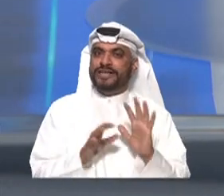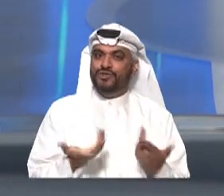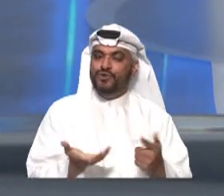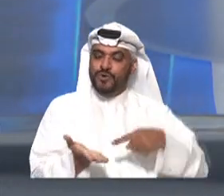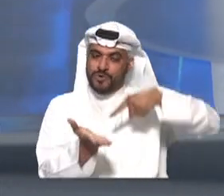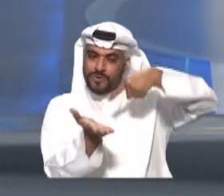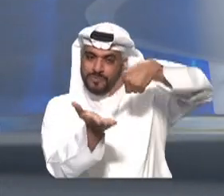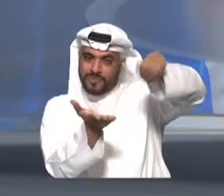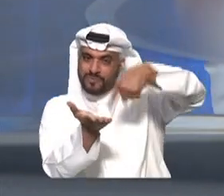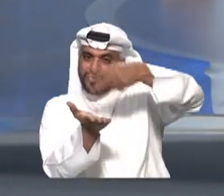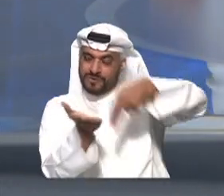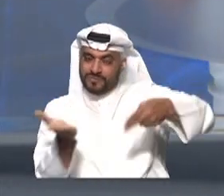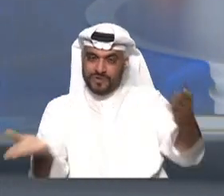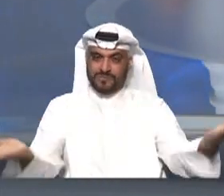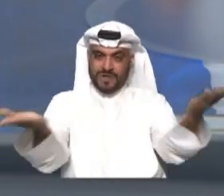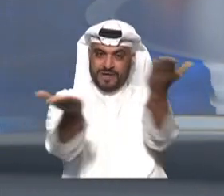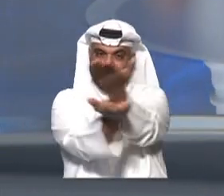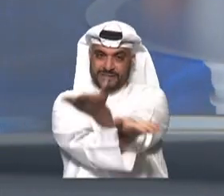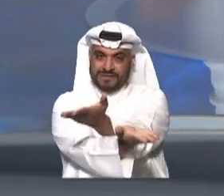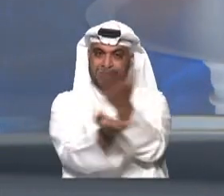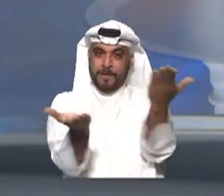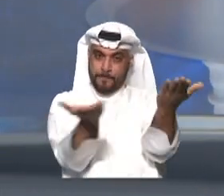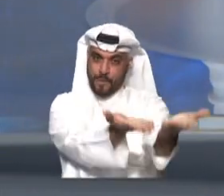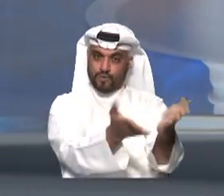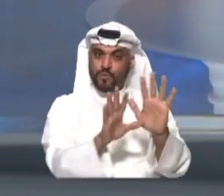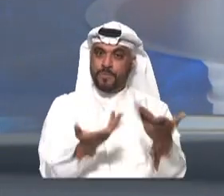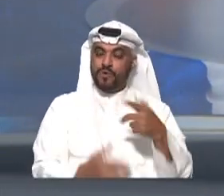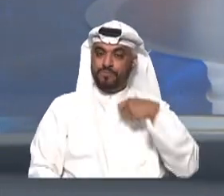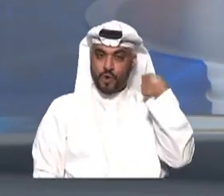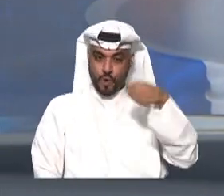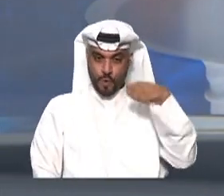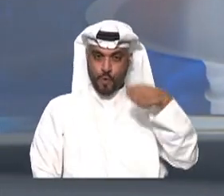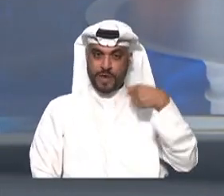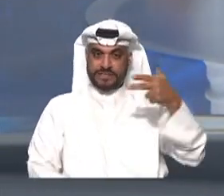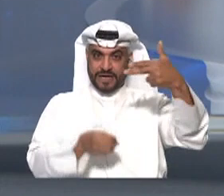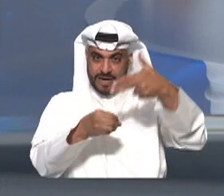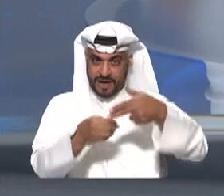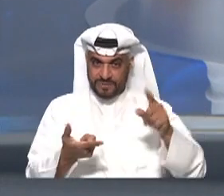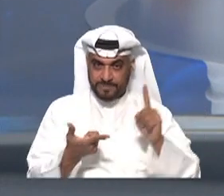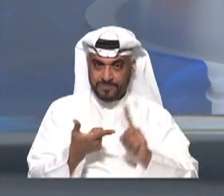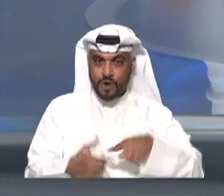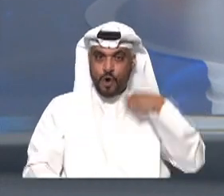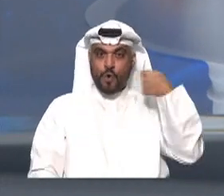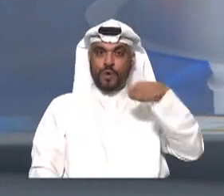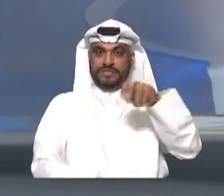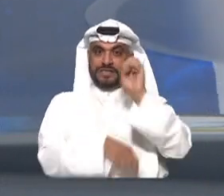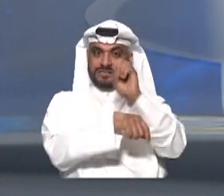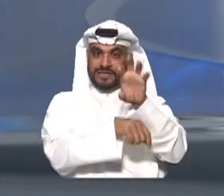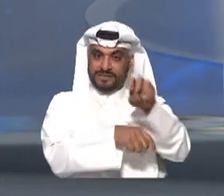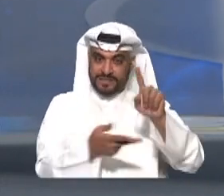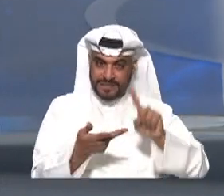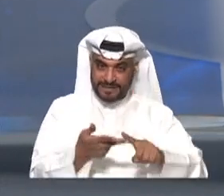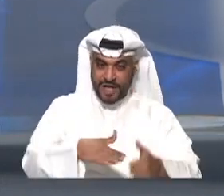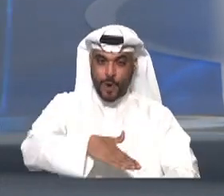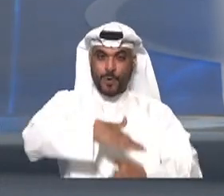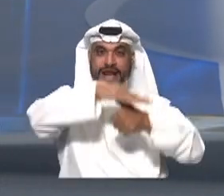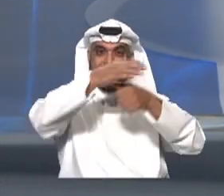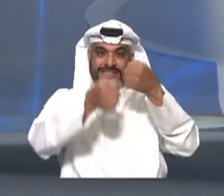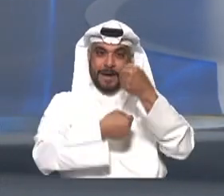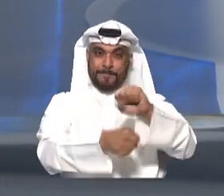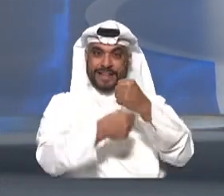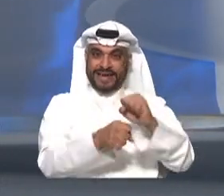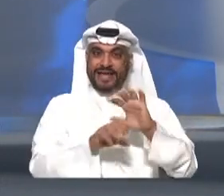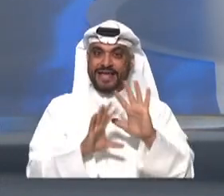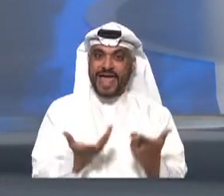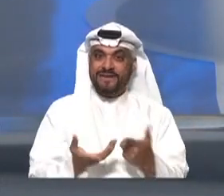البروتوكول بحضور وزير النفط ووزير التعليم العالي الدكتور محمد الفارس ورئيس المجلس البلدي أسامة العتيبي، حيث تضمن تشكيل